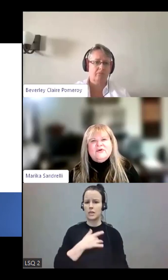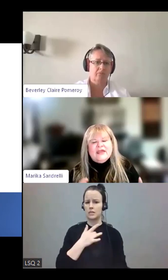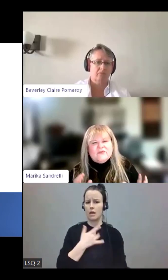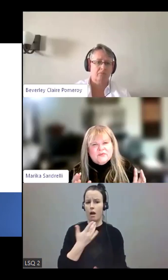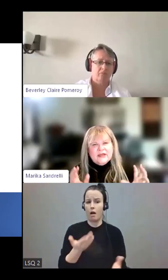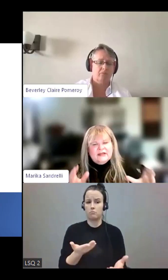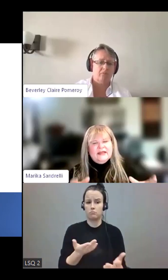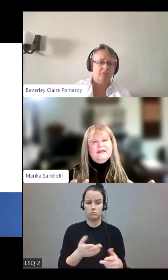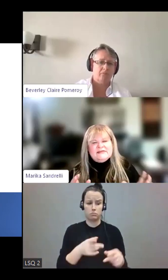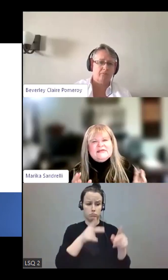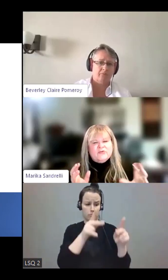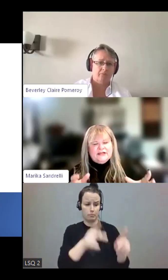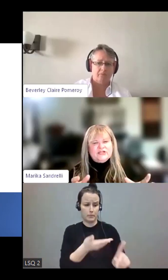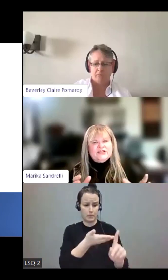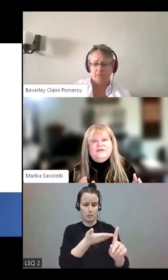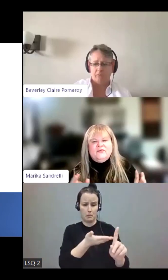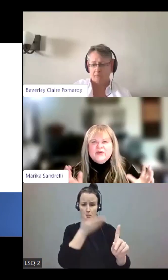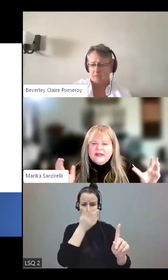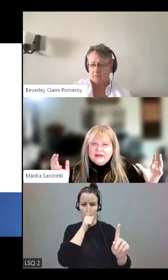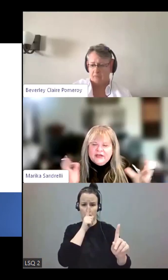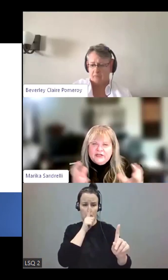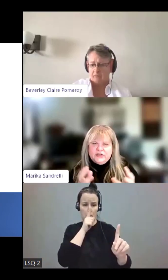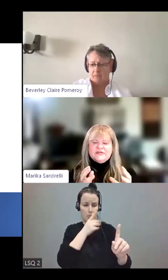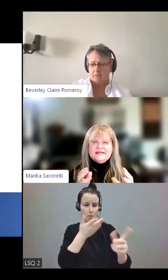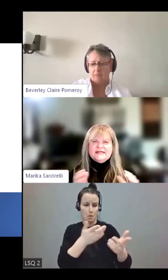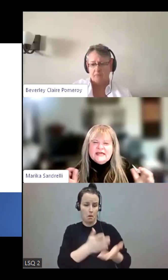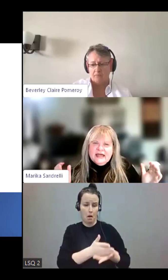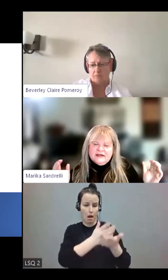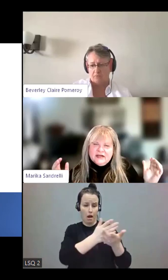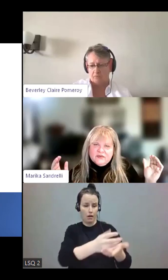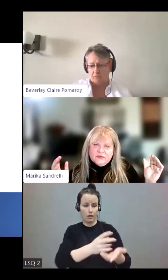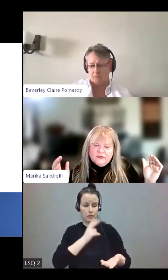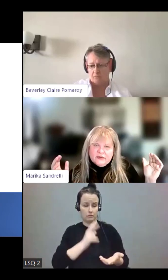cette impression réduit.